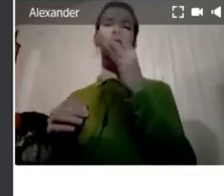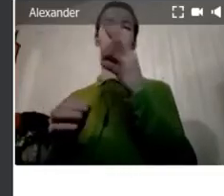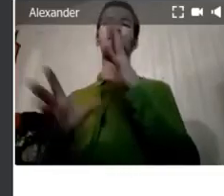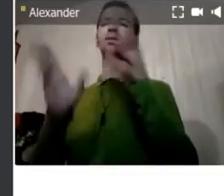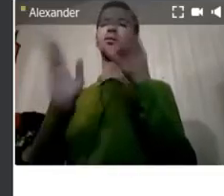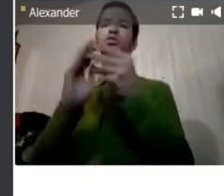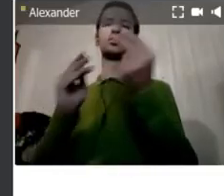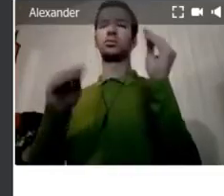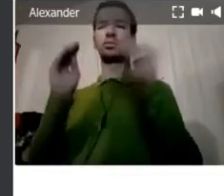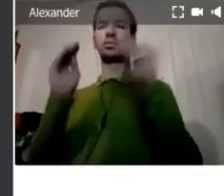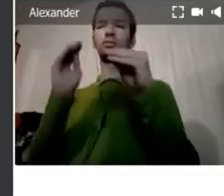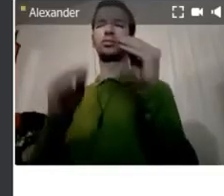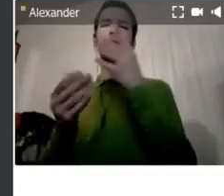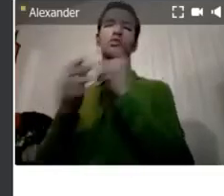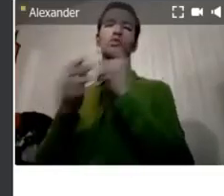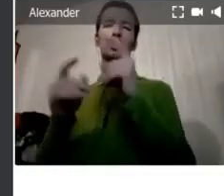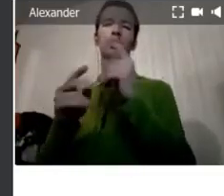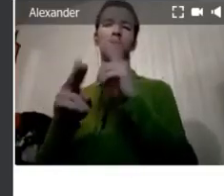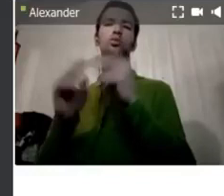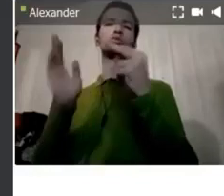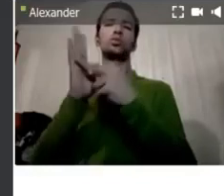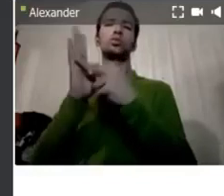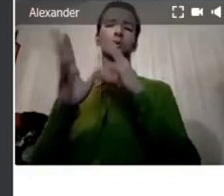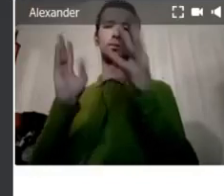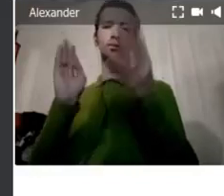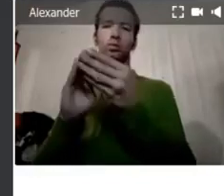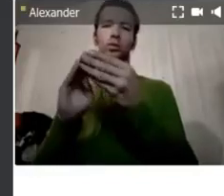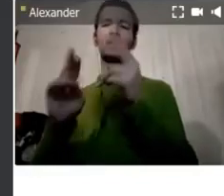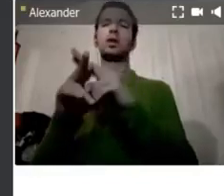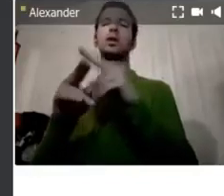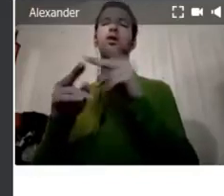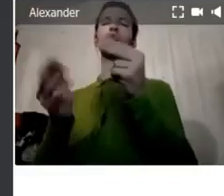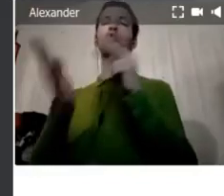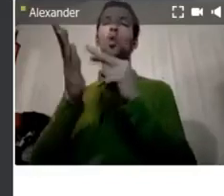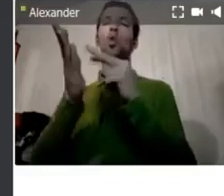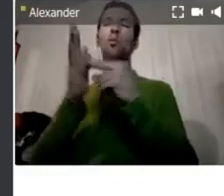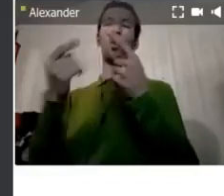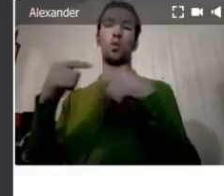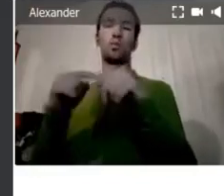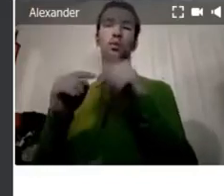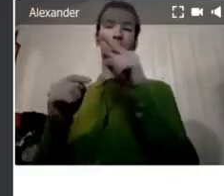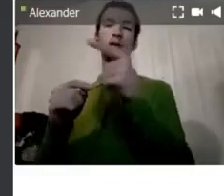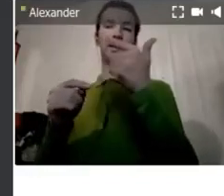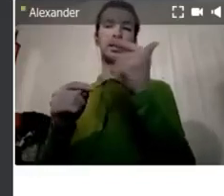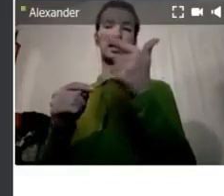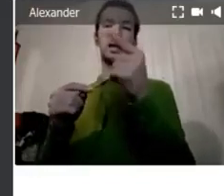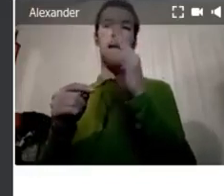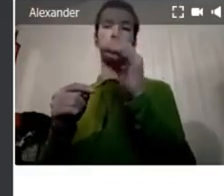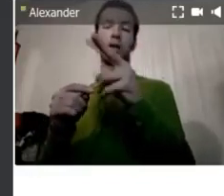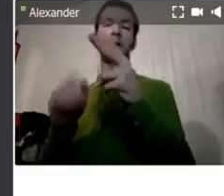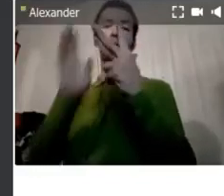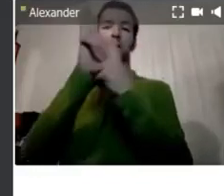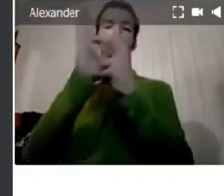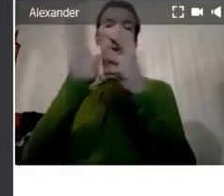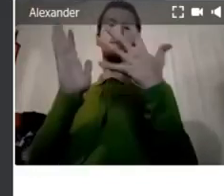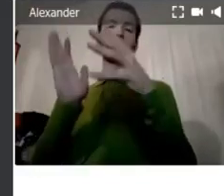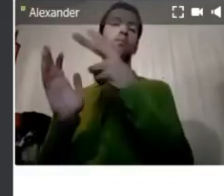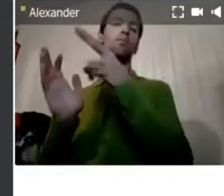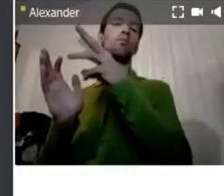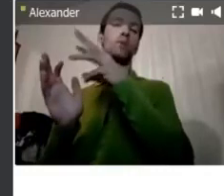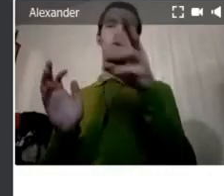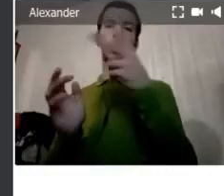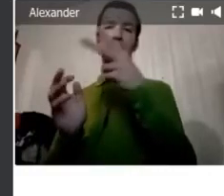сравнении. Например, есть такая очень известная компания, золотодобывающая компания, она